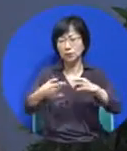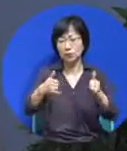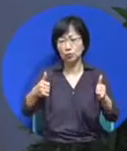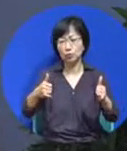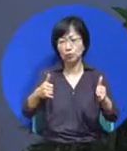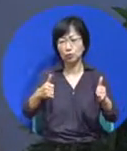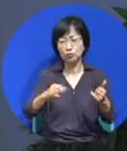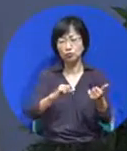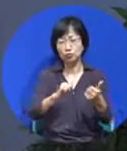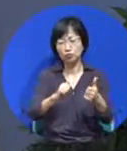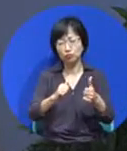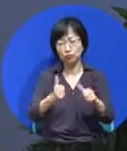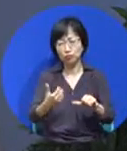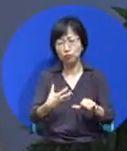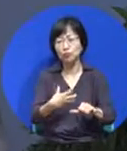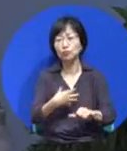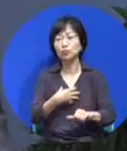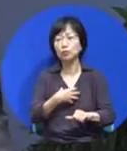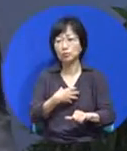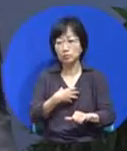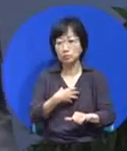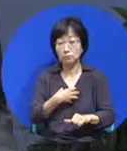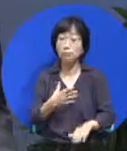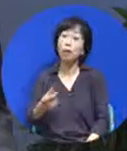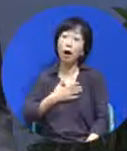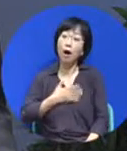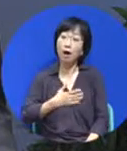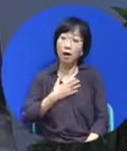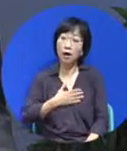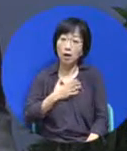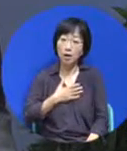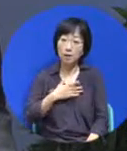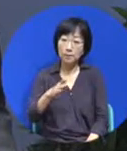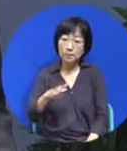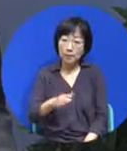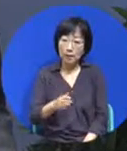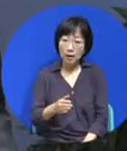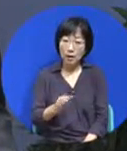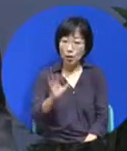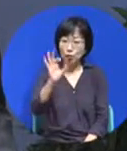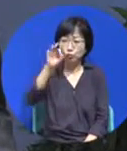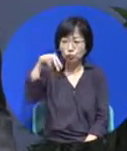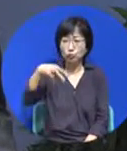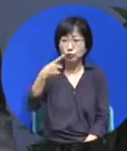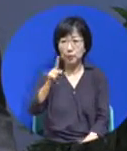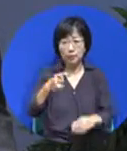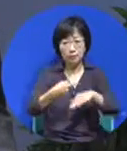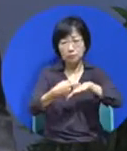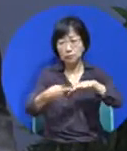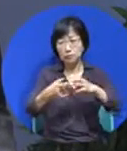그렇다요. And the king already knew. 그런데 그 유다인은 잘못이 아무것도